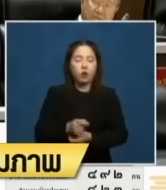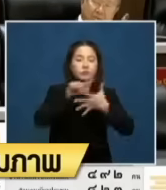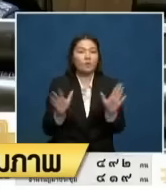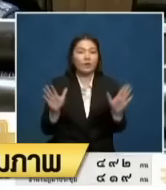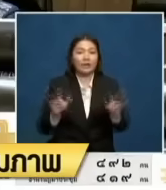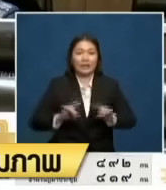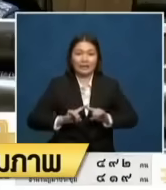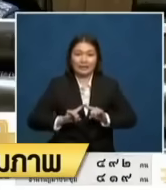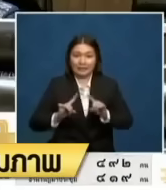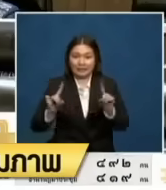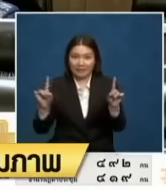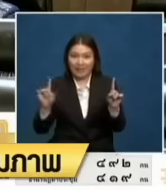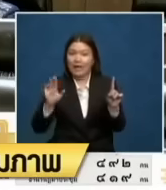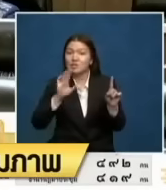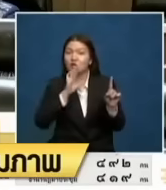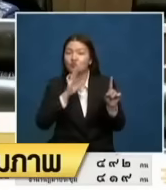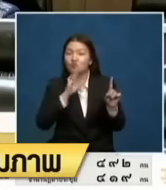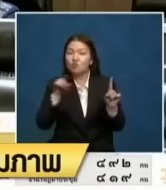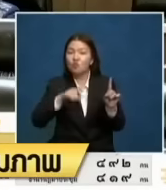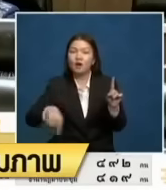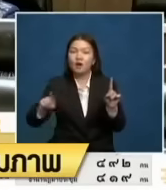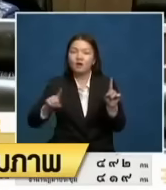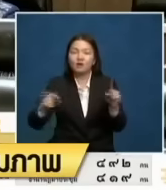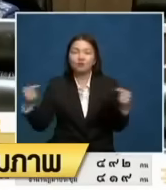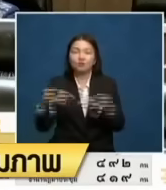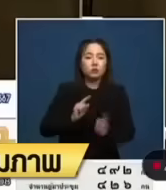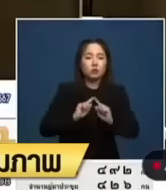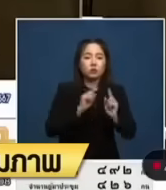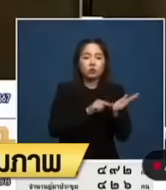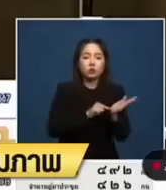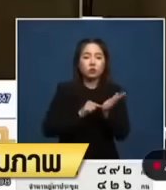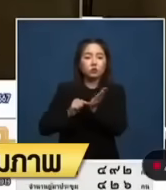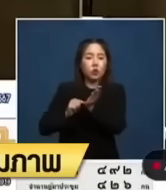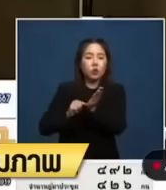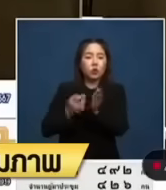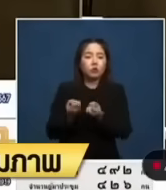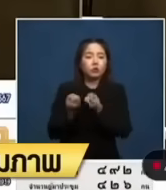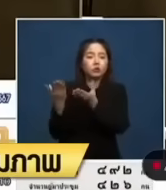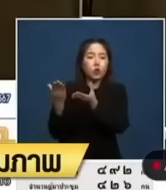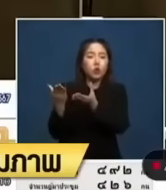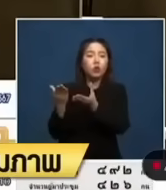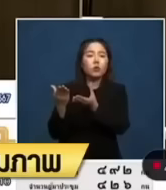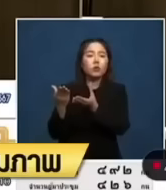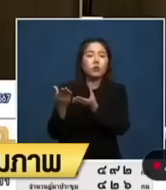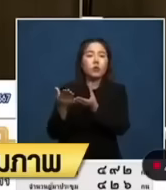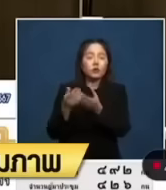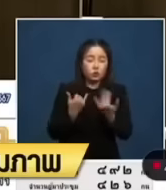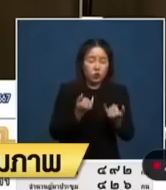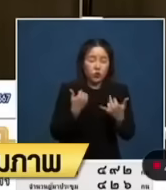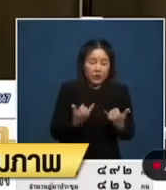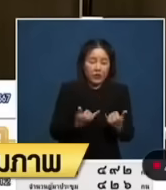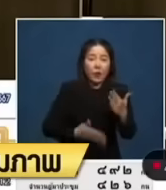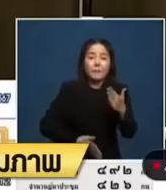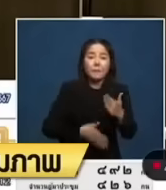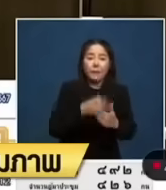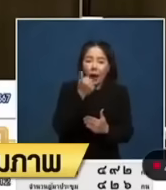เพราะฉะนั้นจมีการเคลียร์ใจกันงานกินข้าวกันสัปดาห์ต้นสัปดาห์หน้าเนี่ยอ่า21ตุลาคมจะมีการหยิบเอานี้มาหา